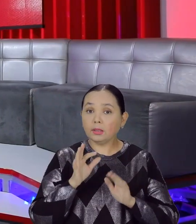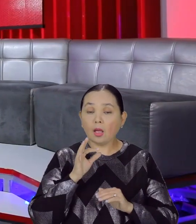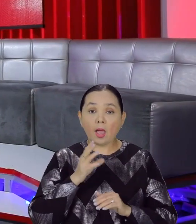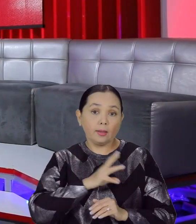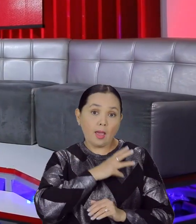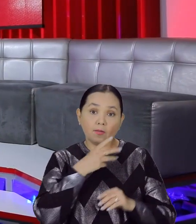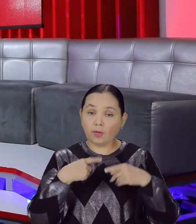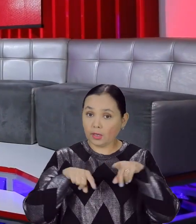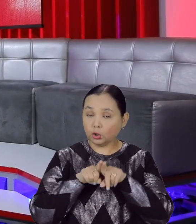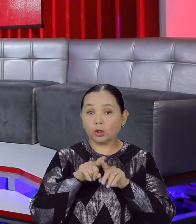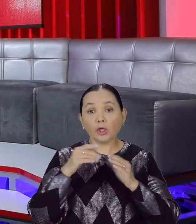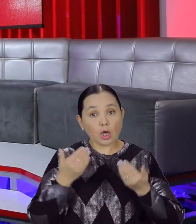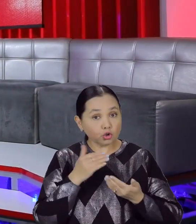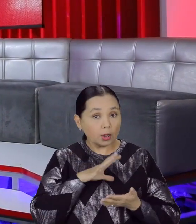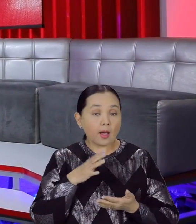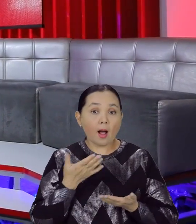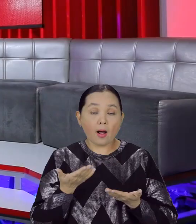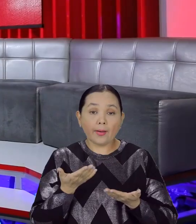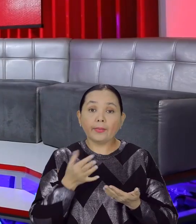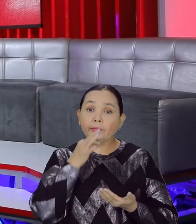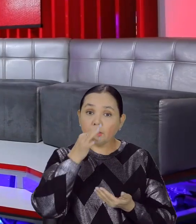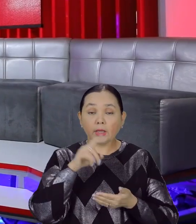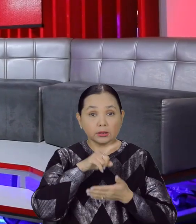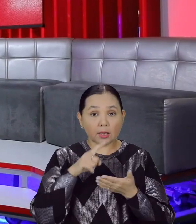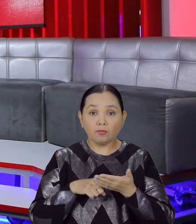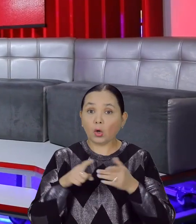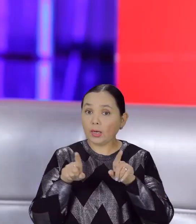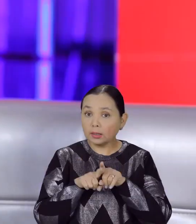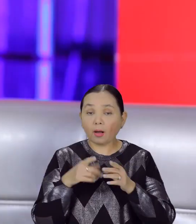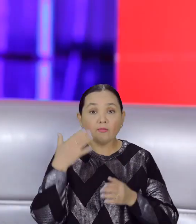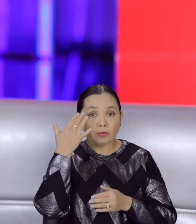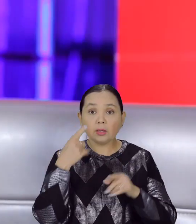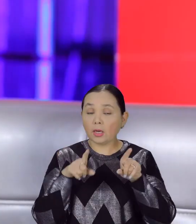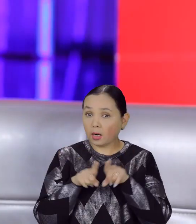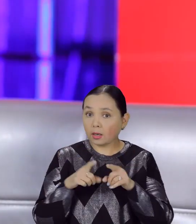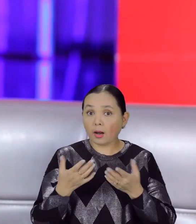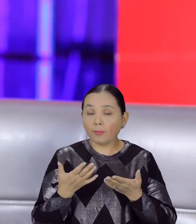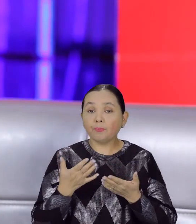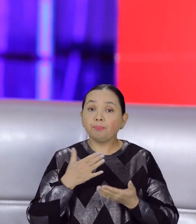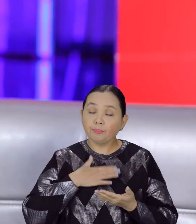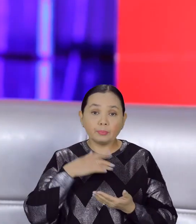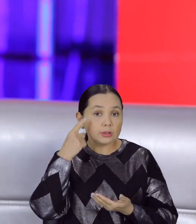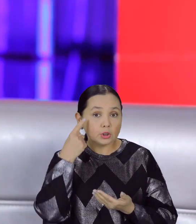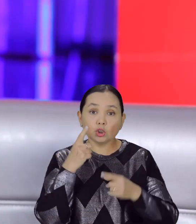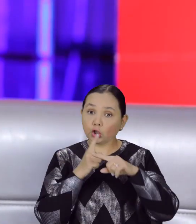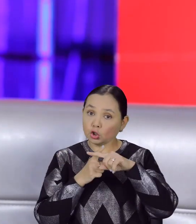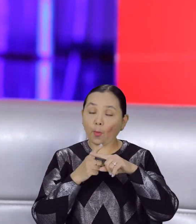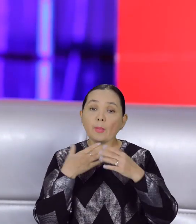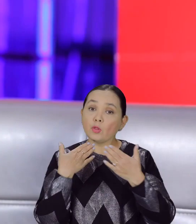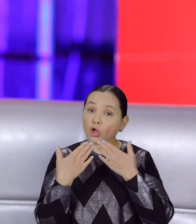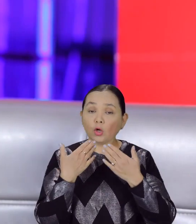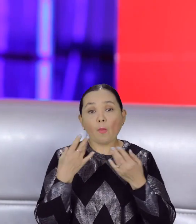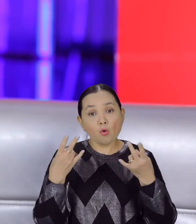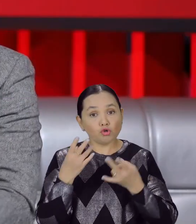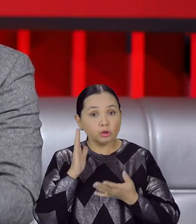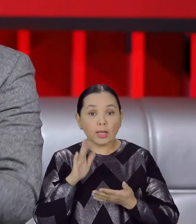degan kayfiyatda yashagan-ku axir, degan savollarga ham, degan fikrlarga ham bizningcha ijobiy munosabatda